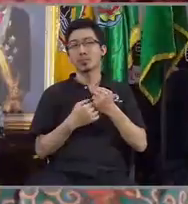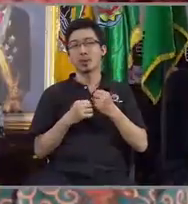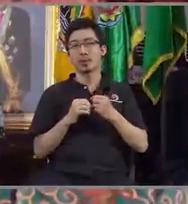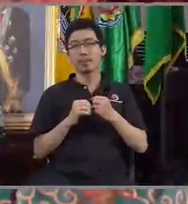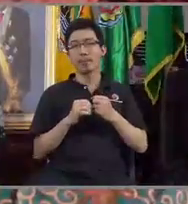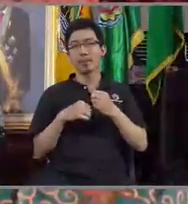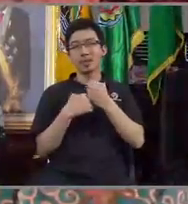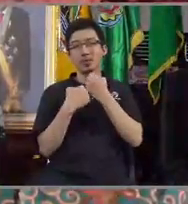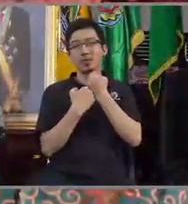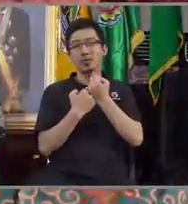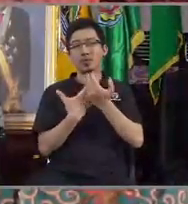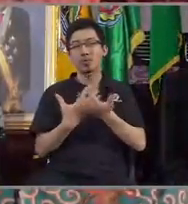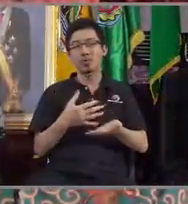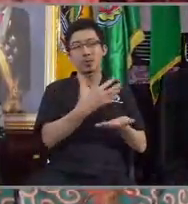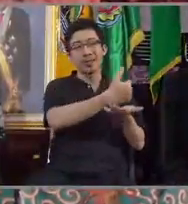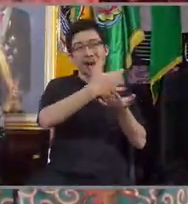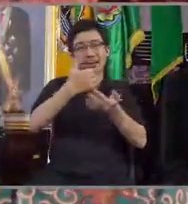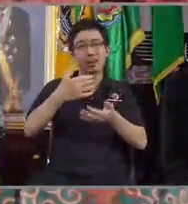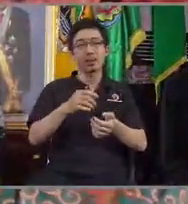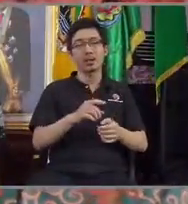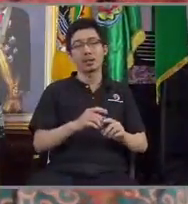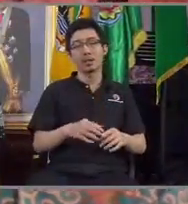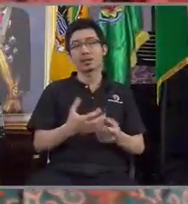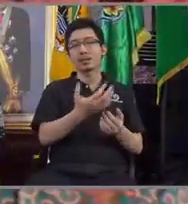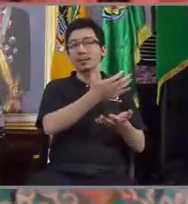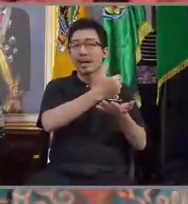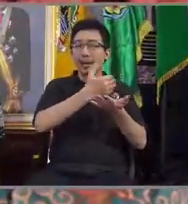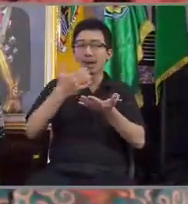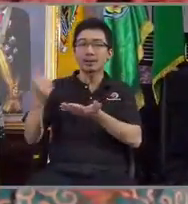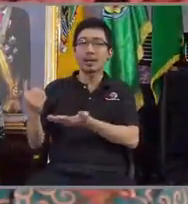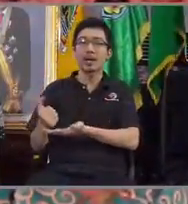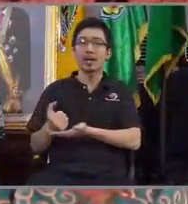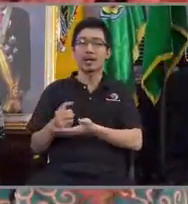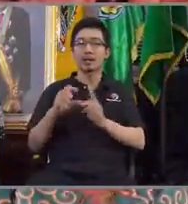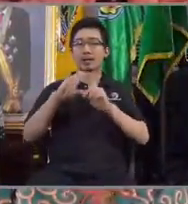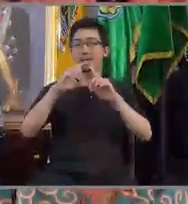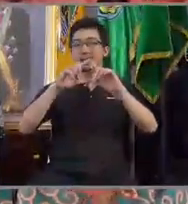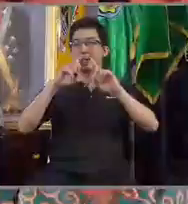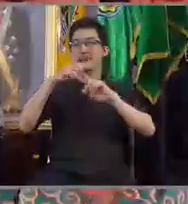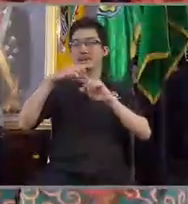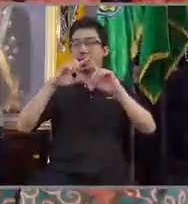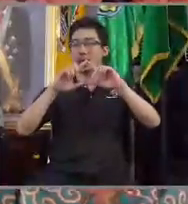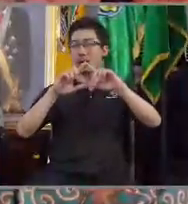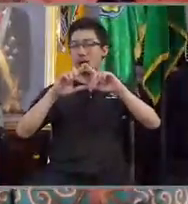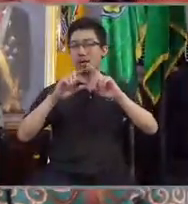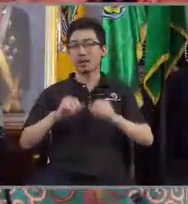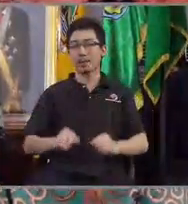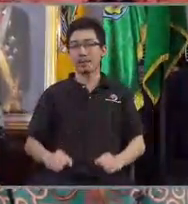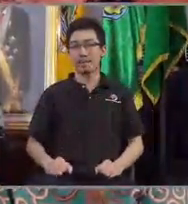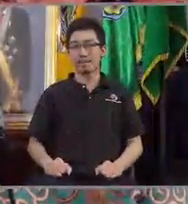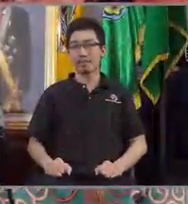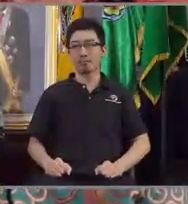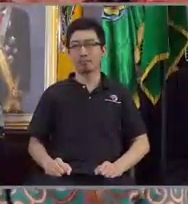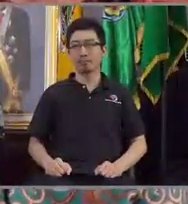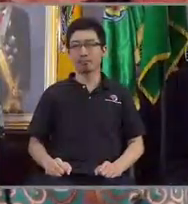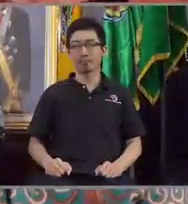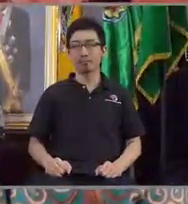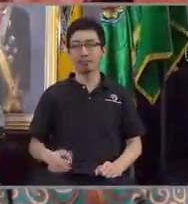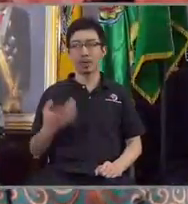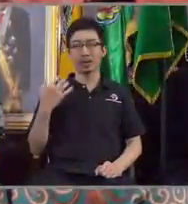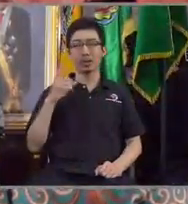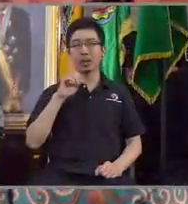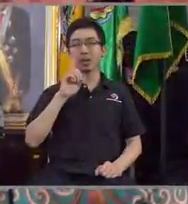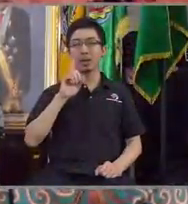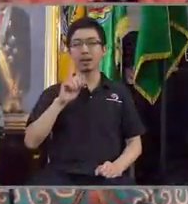Angka kemiskinan atau data kemiskinan kemarin di Jepara masih muncul pertanyaan dari masyarakat karena